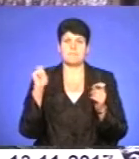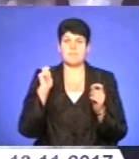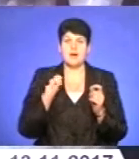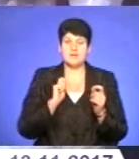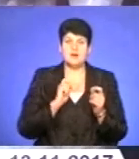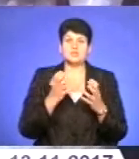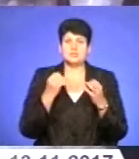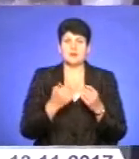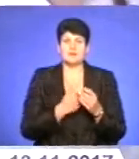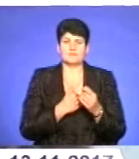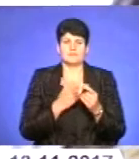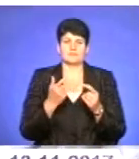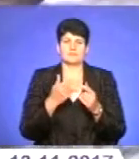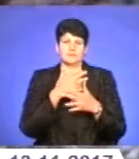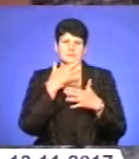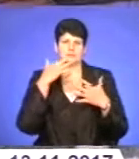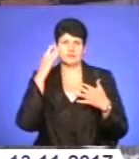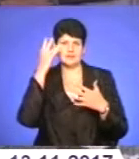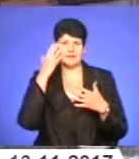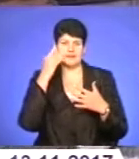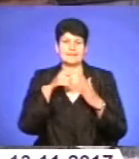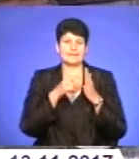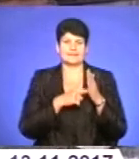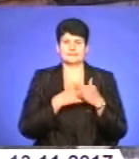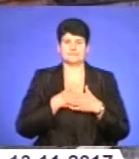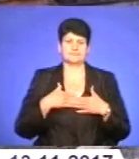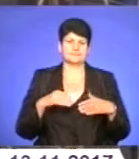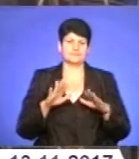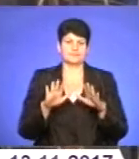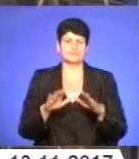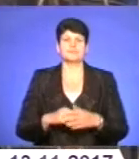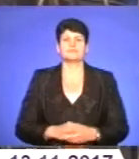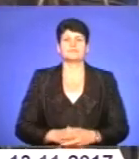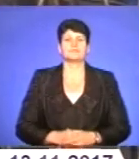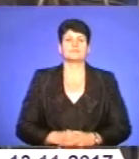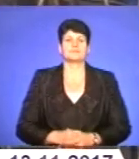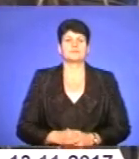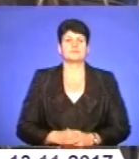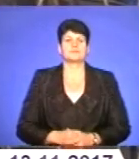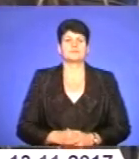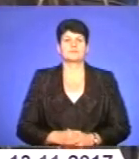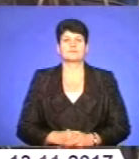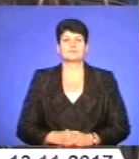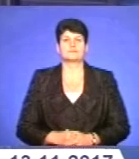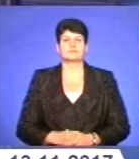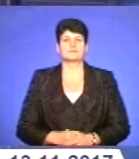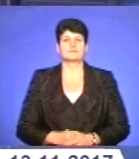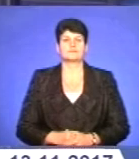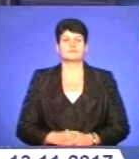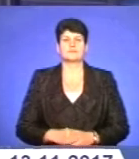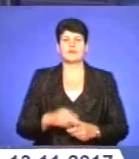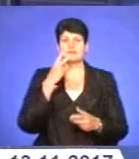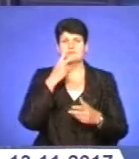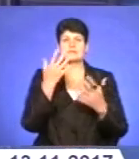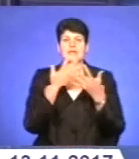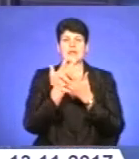чимало ідей, однак, поки не втілить задум, каже, ділитися не хоче. Соломія Струс, Андрій Бодак, Вісті ТТБ. Дивитися